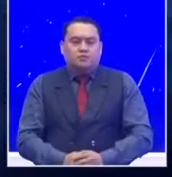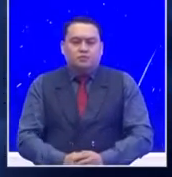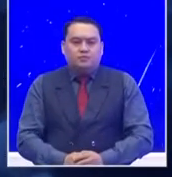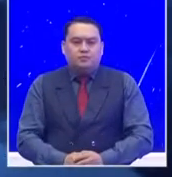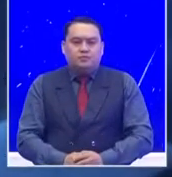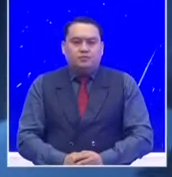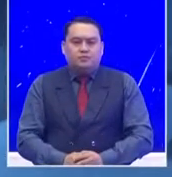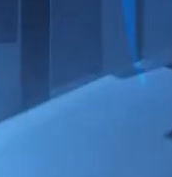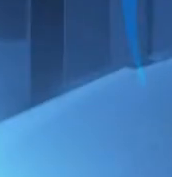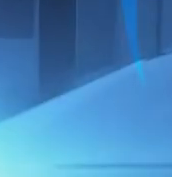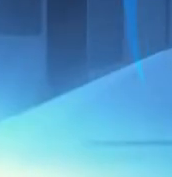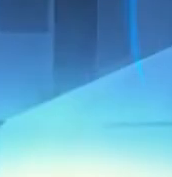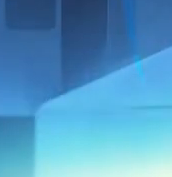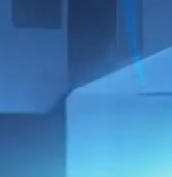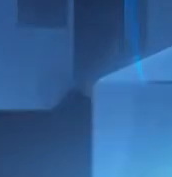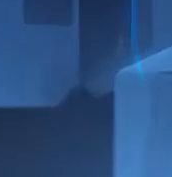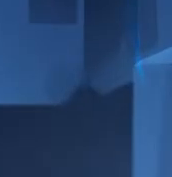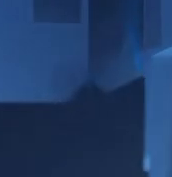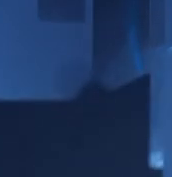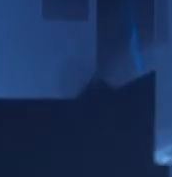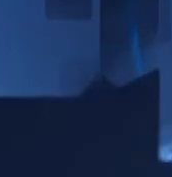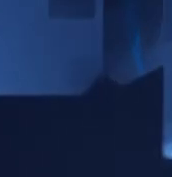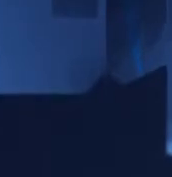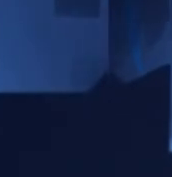Анитов, Жаслан Шенкенже, телеканал ЖТСУ.